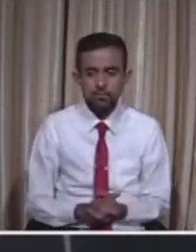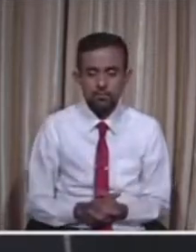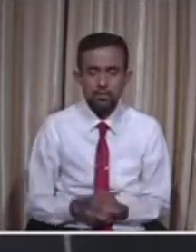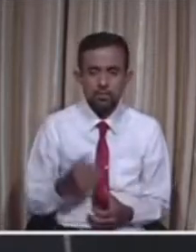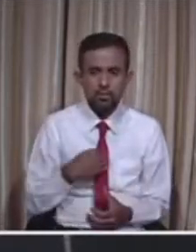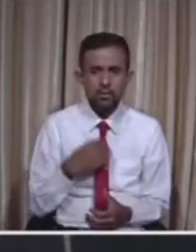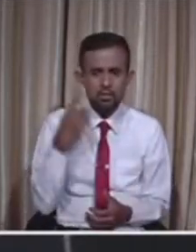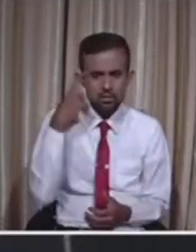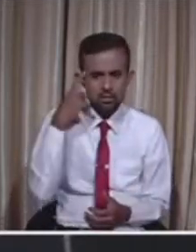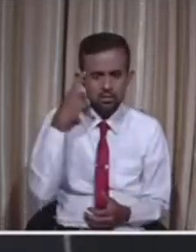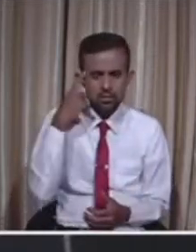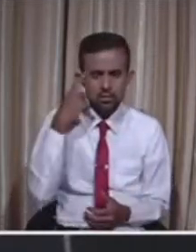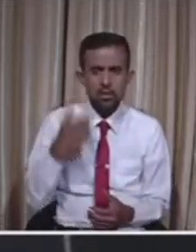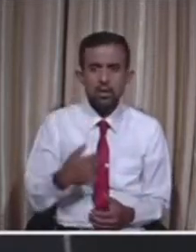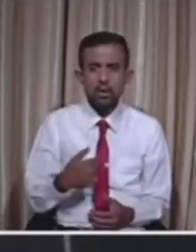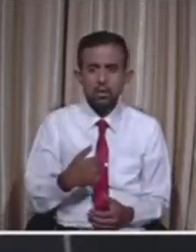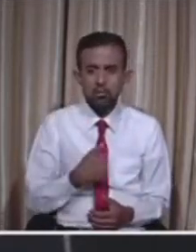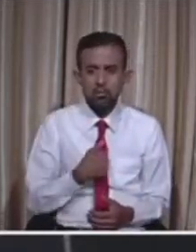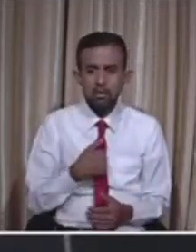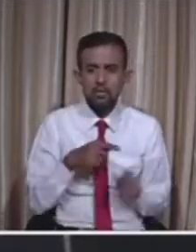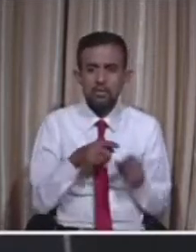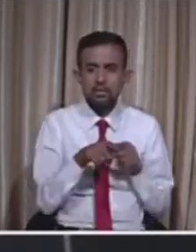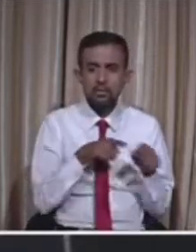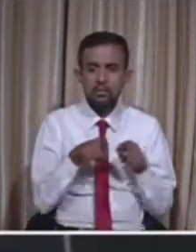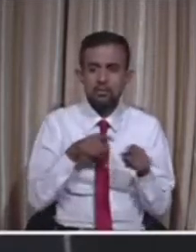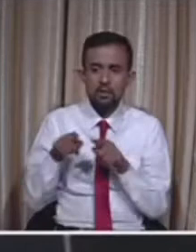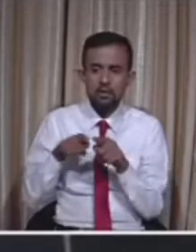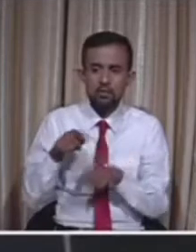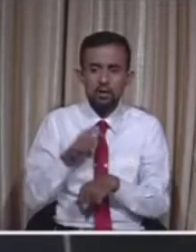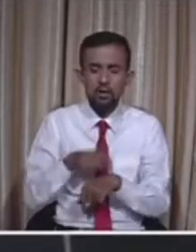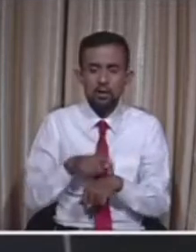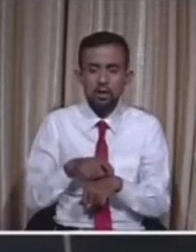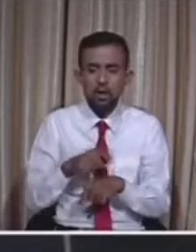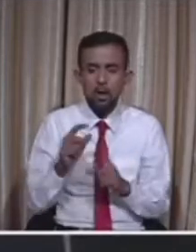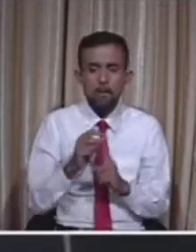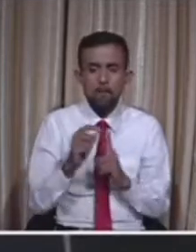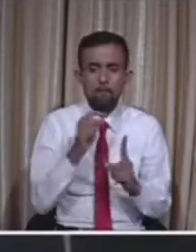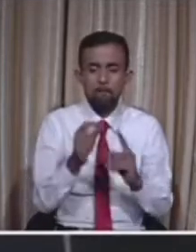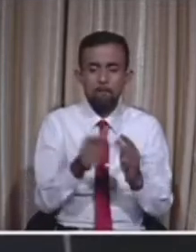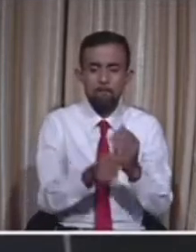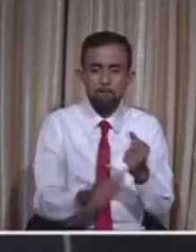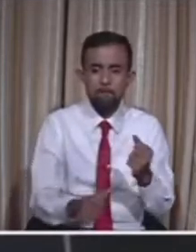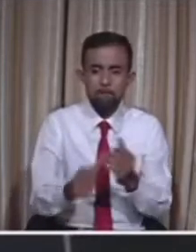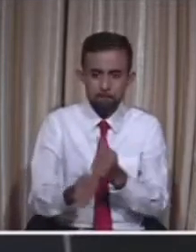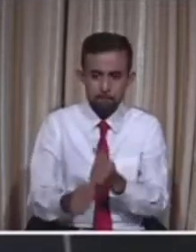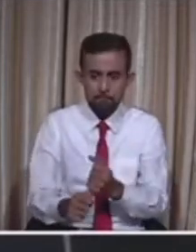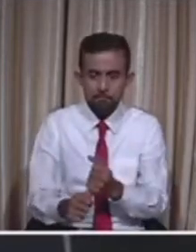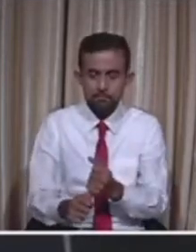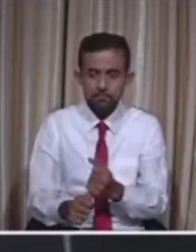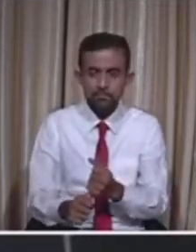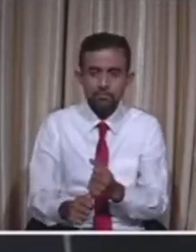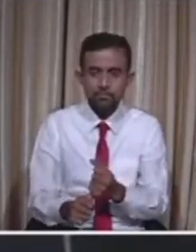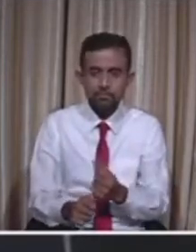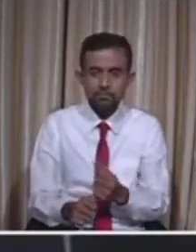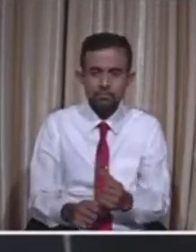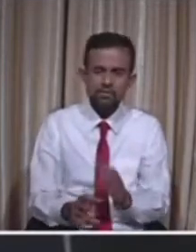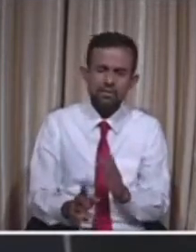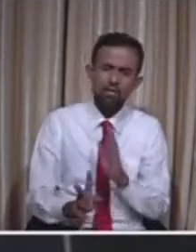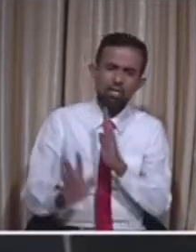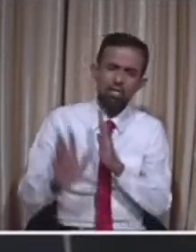හිතනවා මට සමකාලීනව ගත්තොත් මේ පාර්ලිමේන්තුව නියෝජනය කරන හද්දා